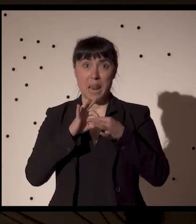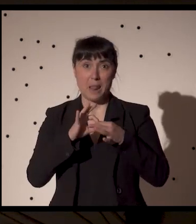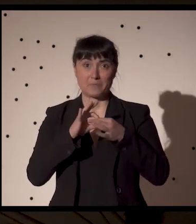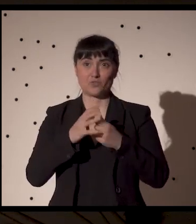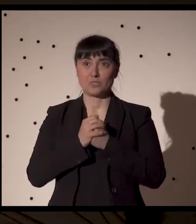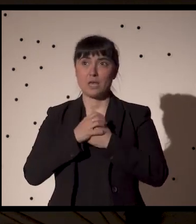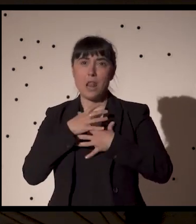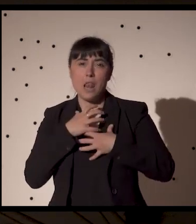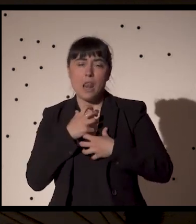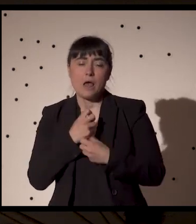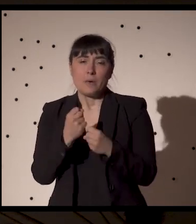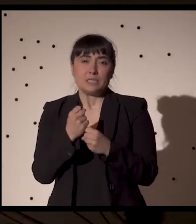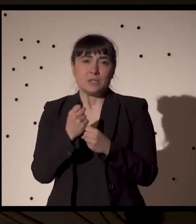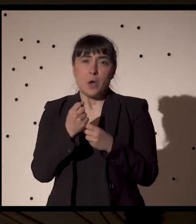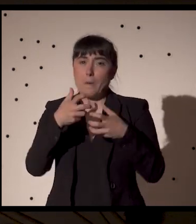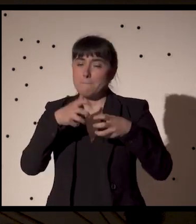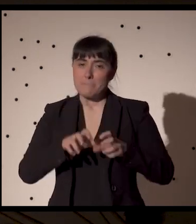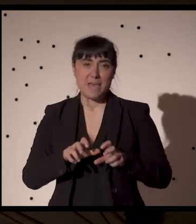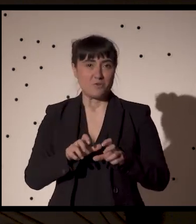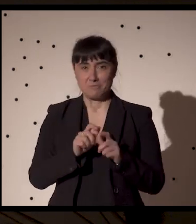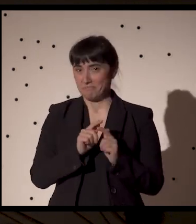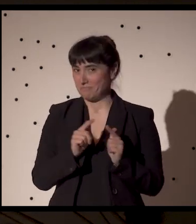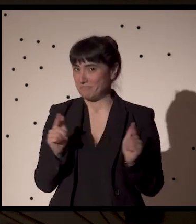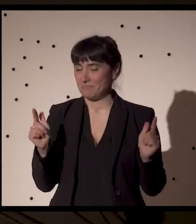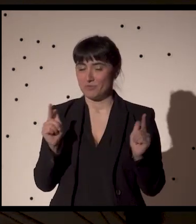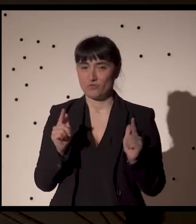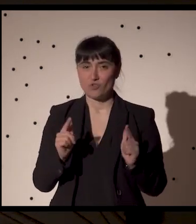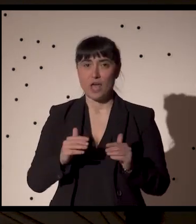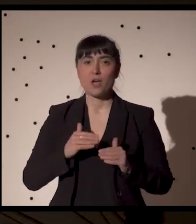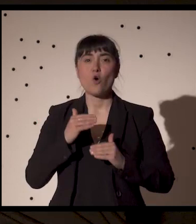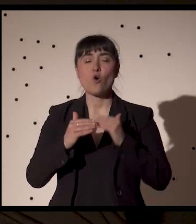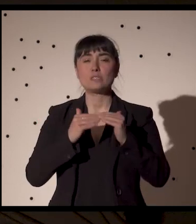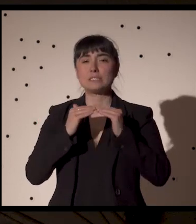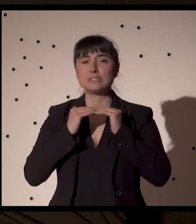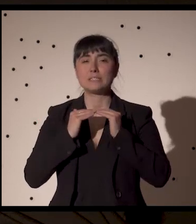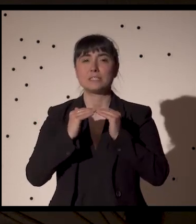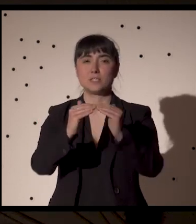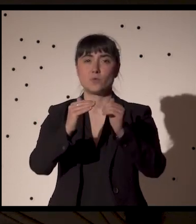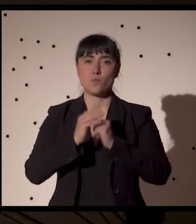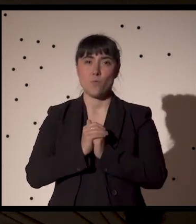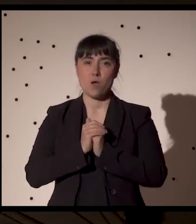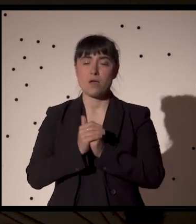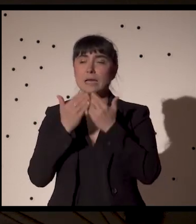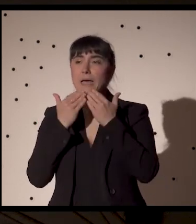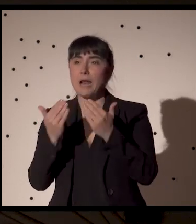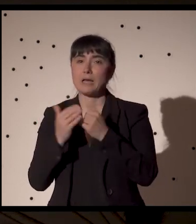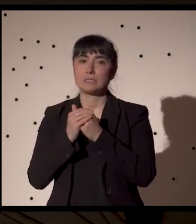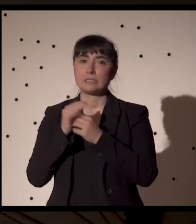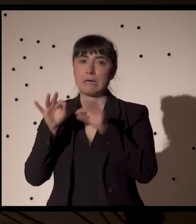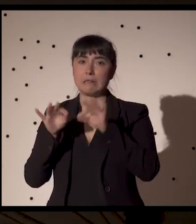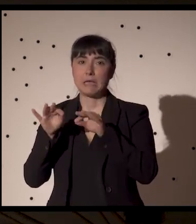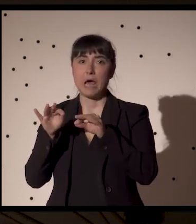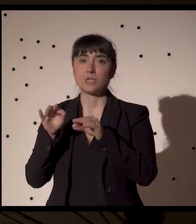motivazione che io continuerò a sentire per il teatro grato per tutto quello che il teatro i suoi uomini i suoi direttori